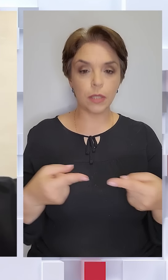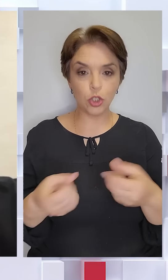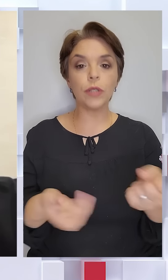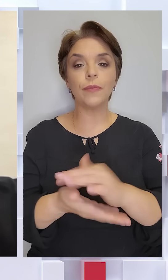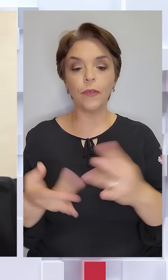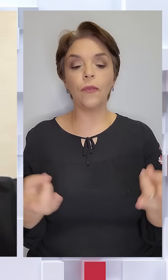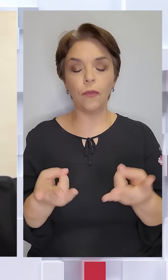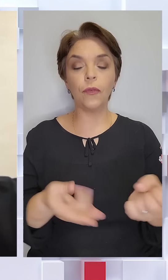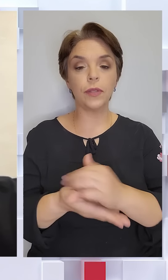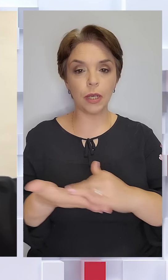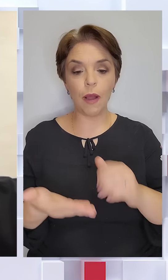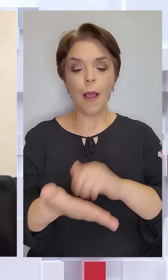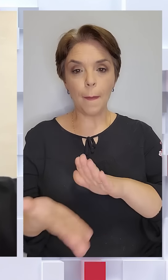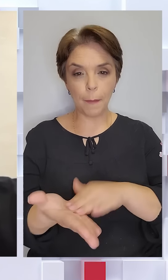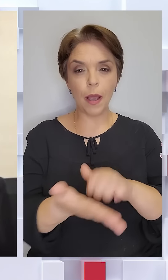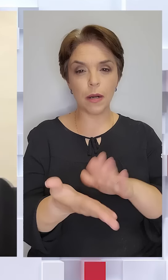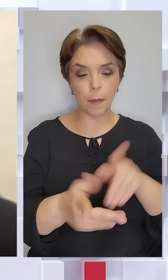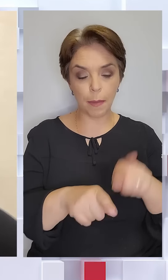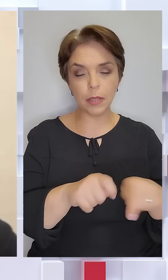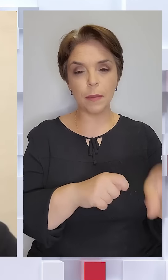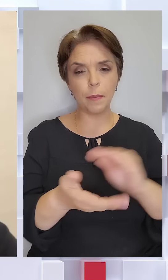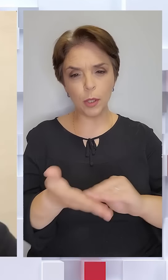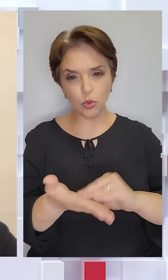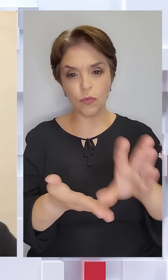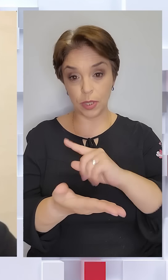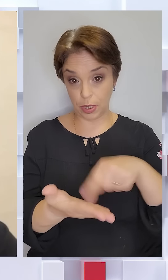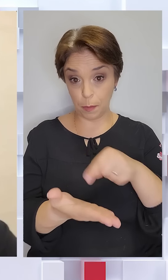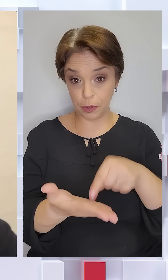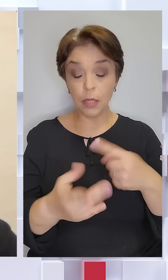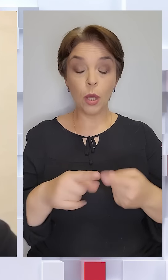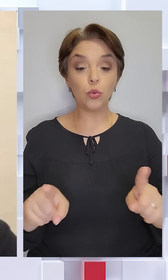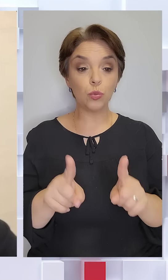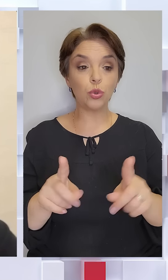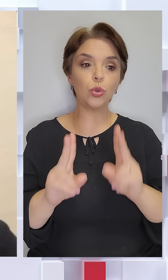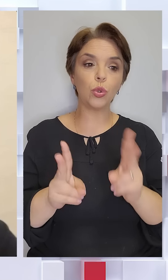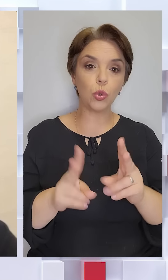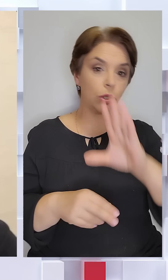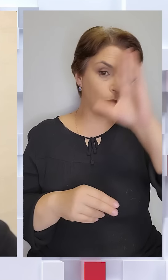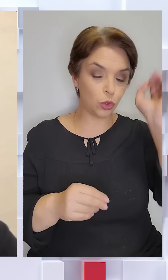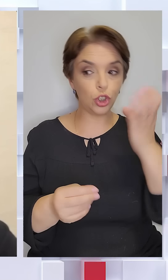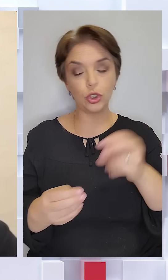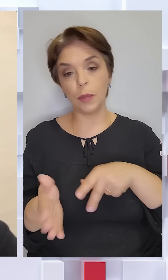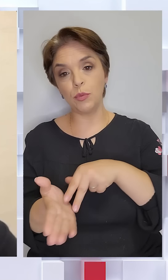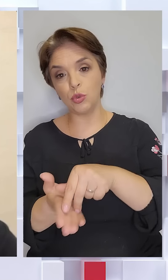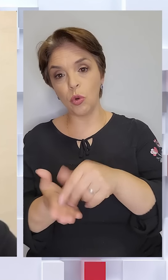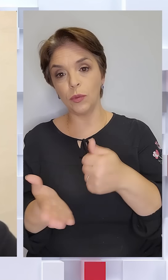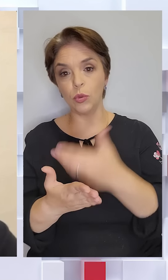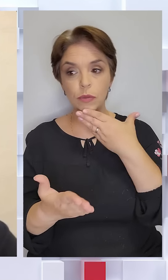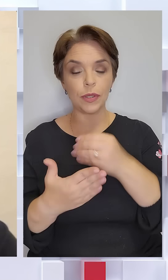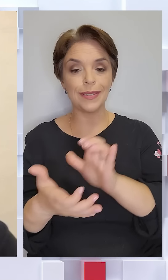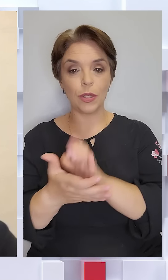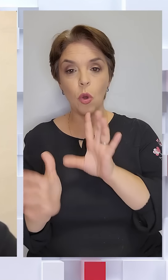ще триває перепис, ці описують ці всі питання, тому що хтось вночі ще пішов до